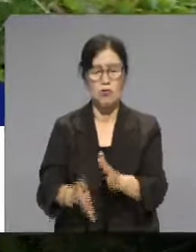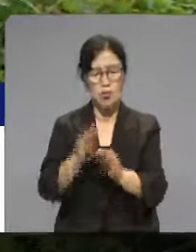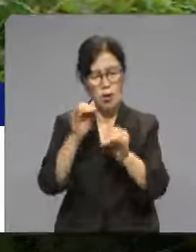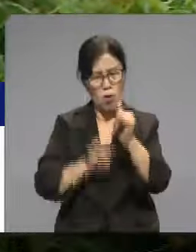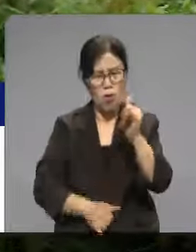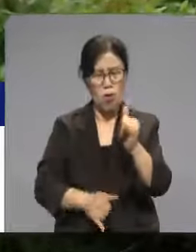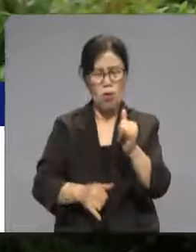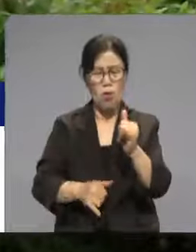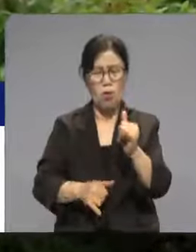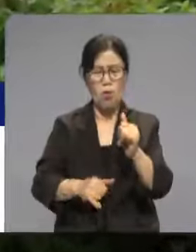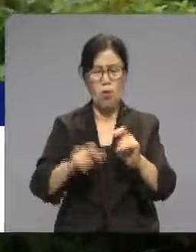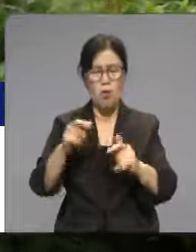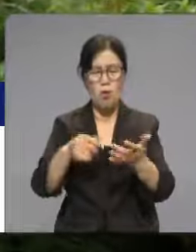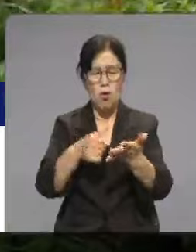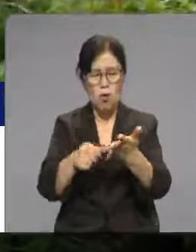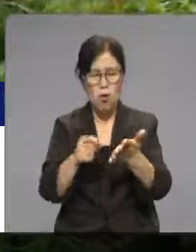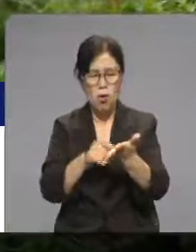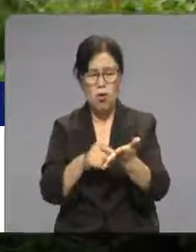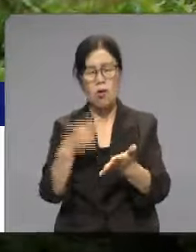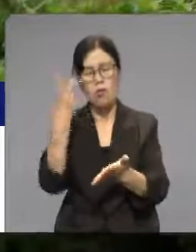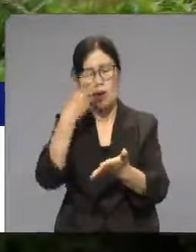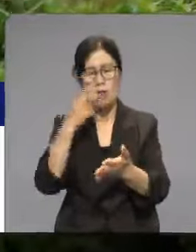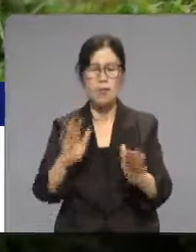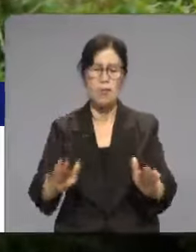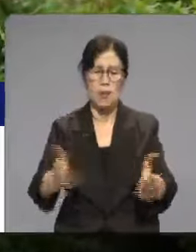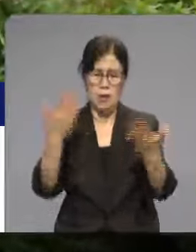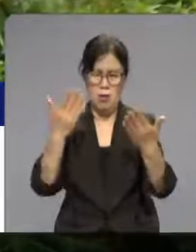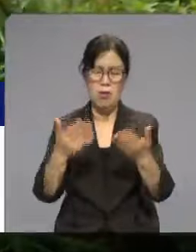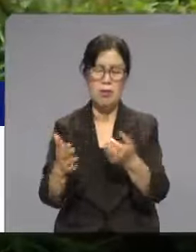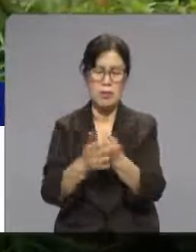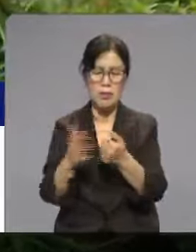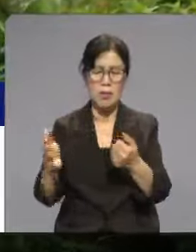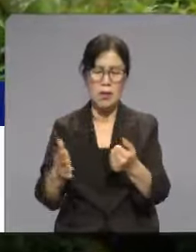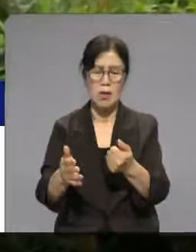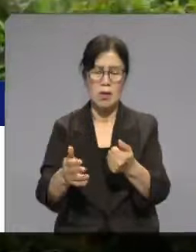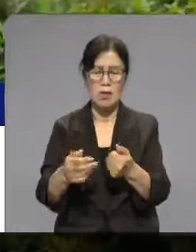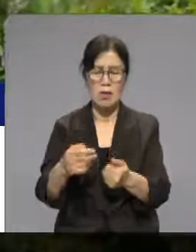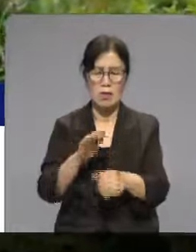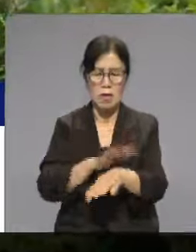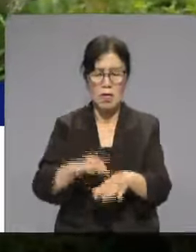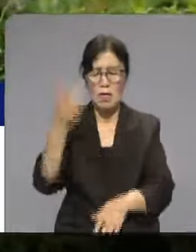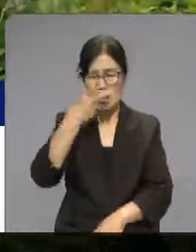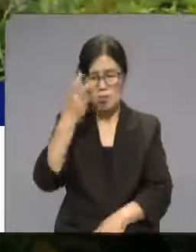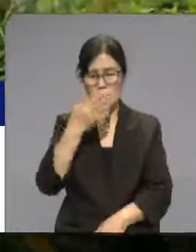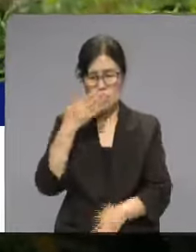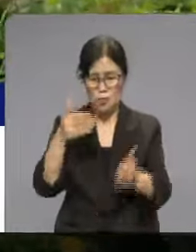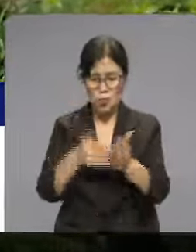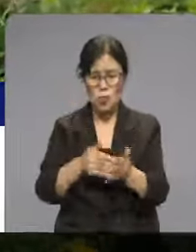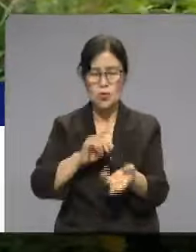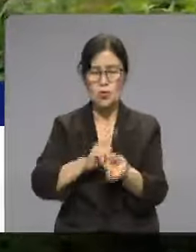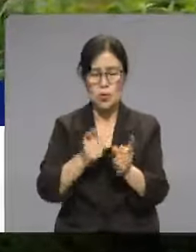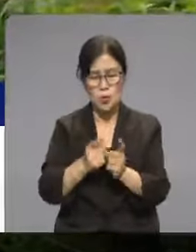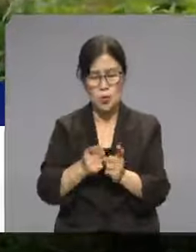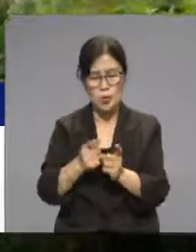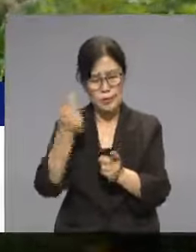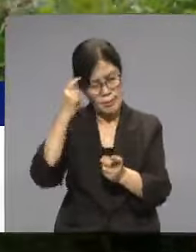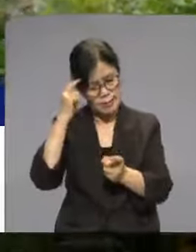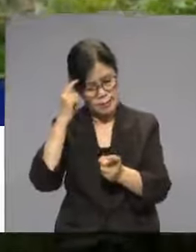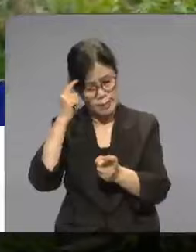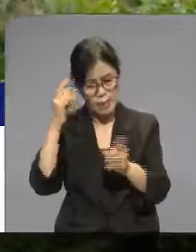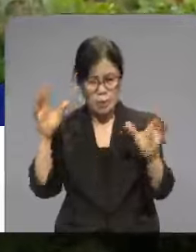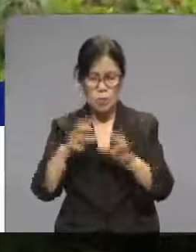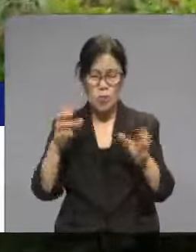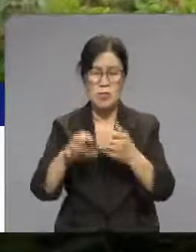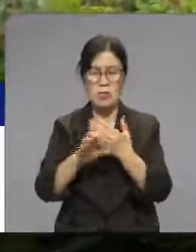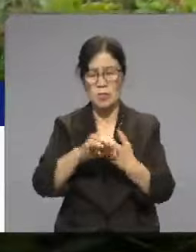좀 관리가 소홀한 부분이 있어서 그 부분을 관리할 수 있도록 서로